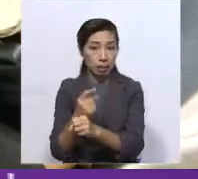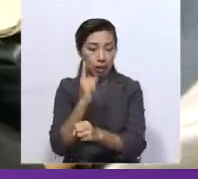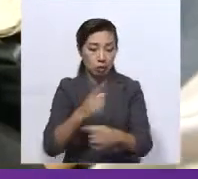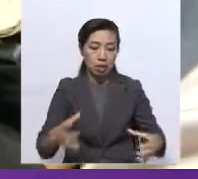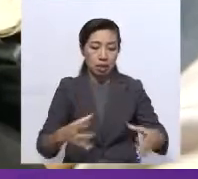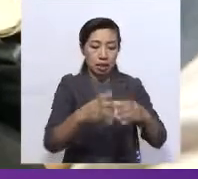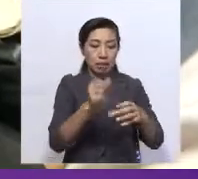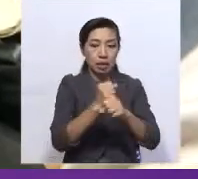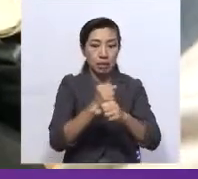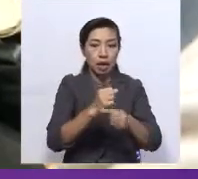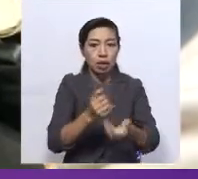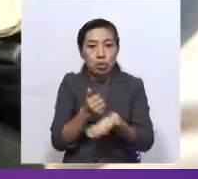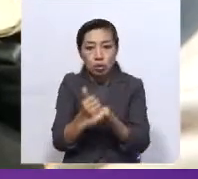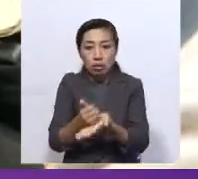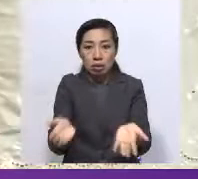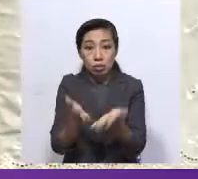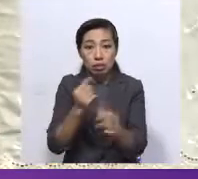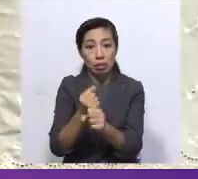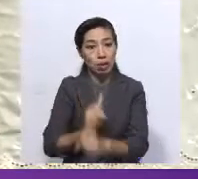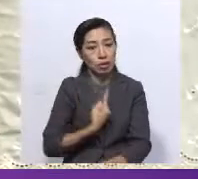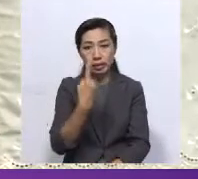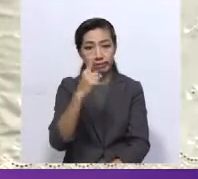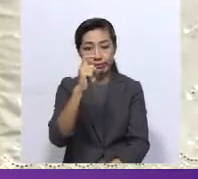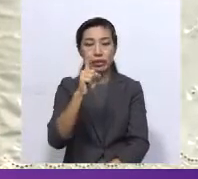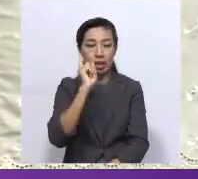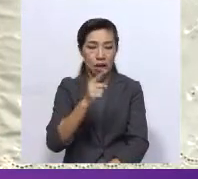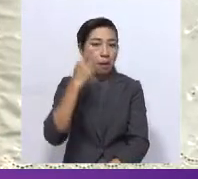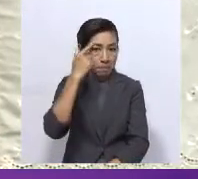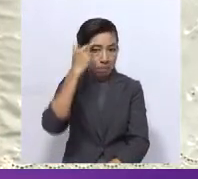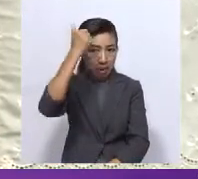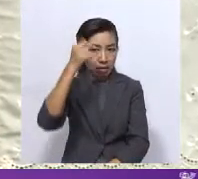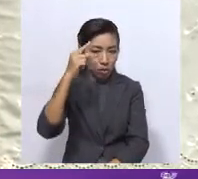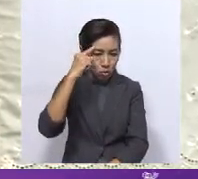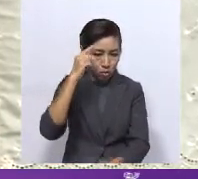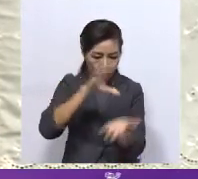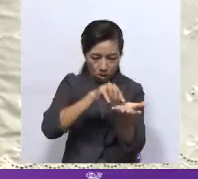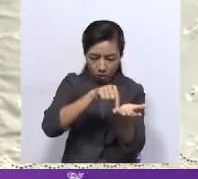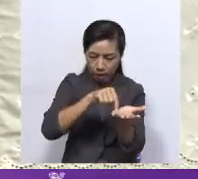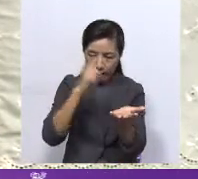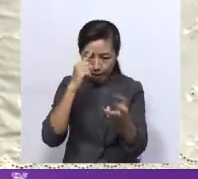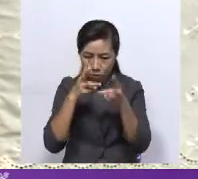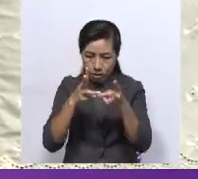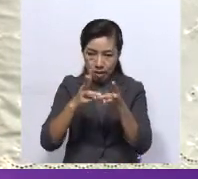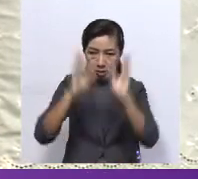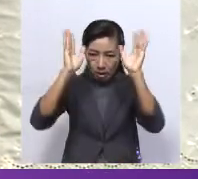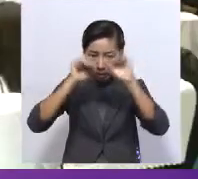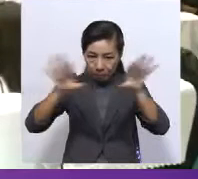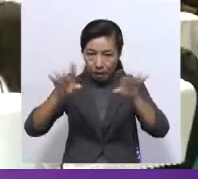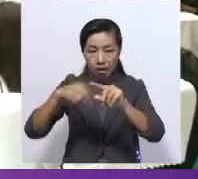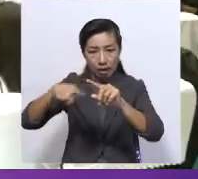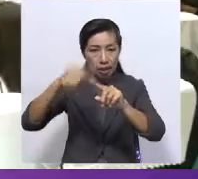ราะไม่สามารถทำงานคนเดียวได้รวมทั้งต้องมีจิตวิทยาในการนำเสนอข้อมูลและต้องให้ข้อมูลที่ตรง